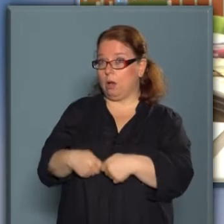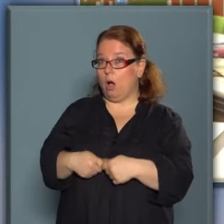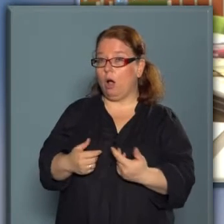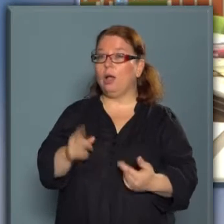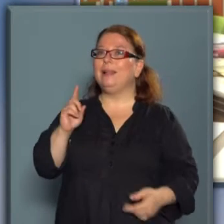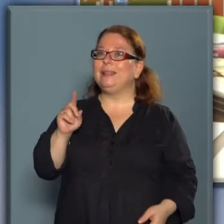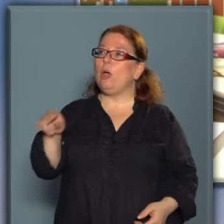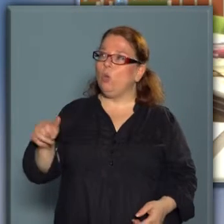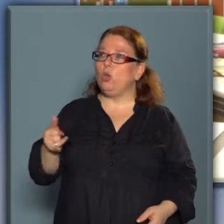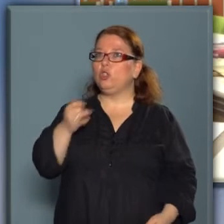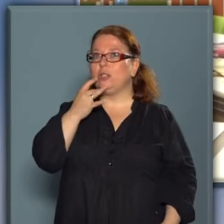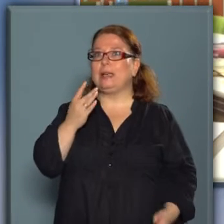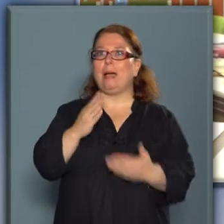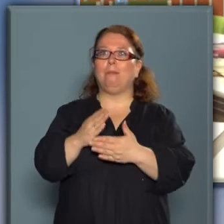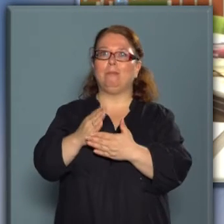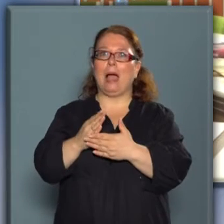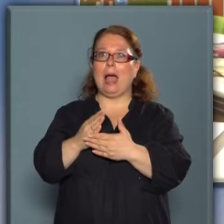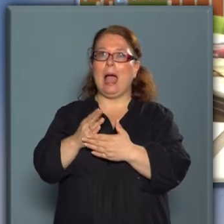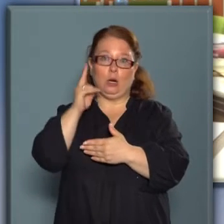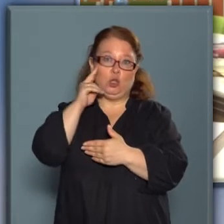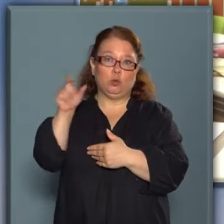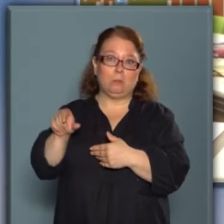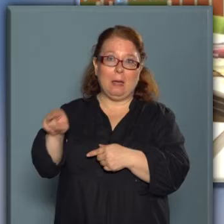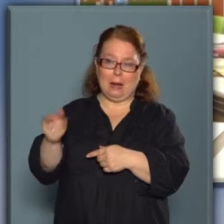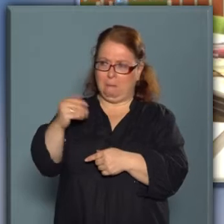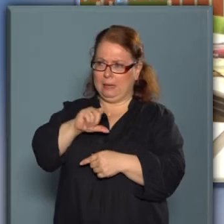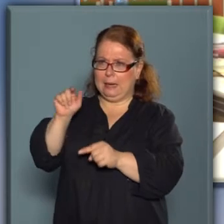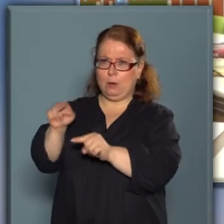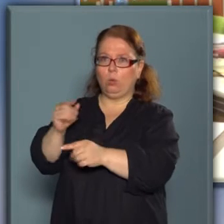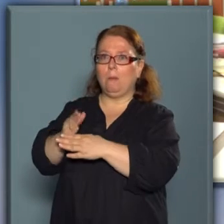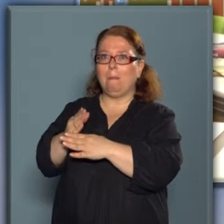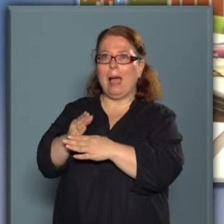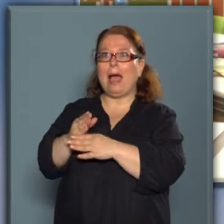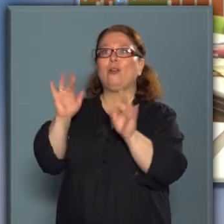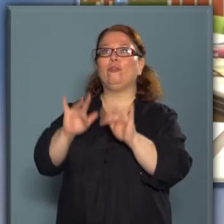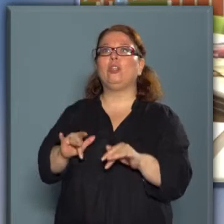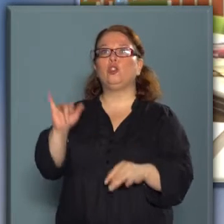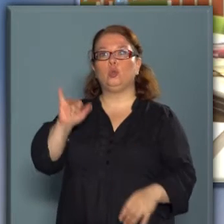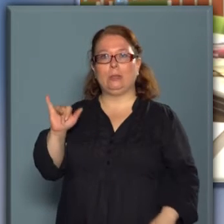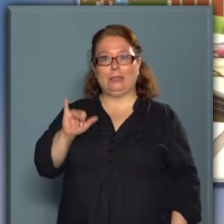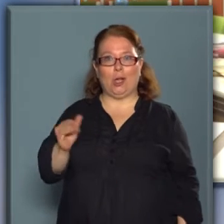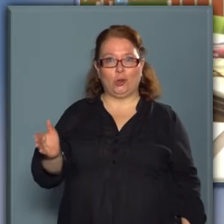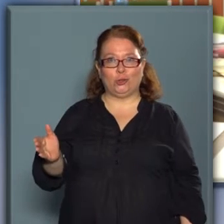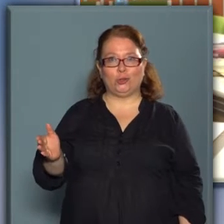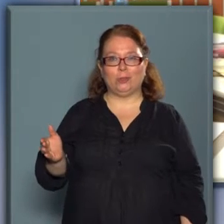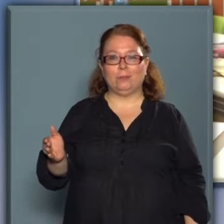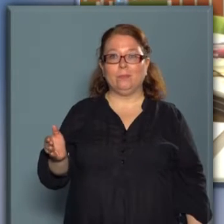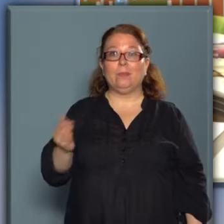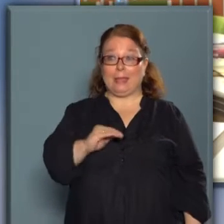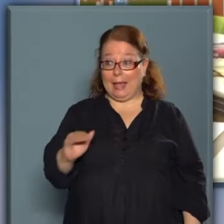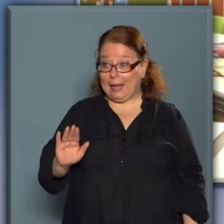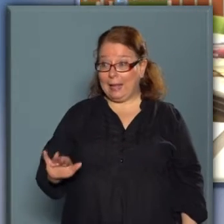de hát ő is inkább már, akit ismerek szintén régóta, ő is már friss nyugdíjas.